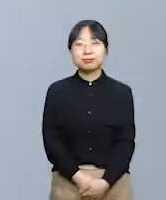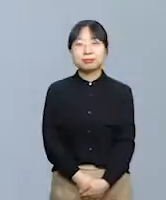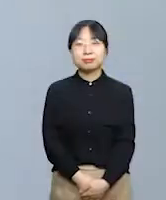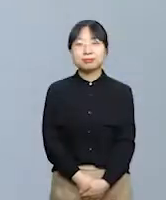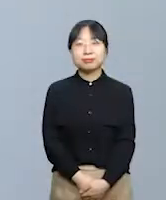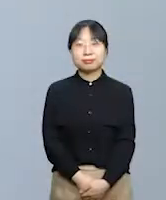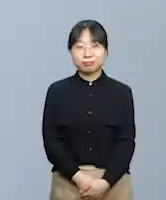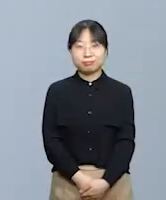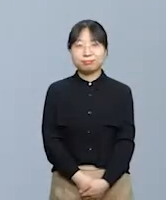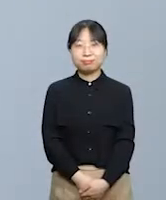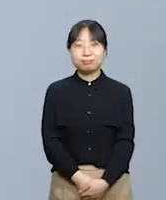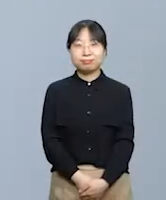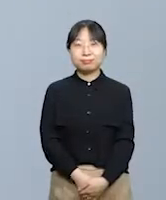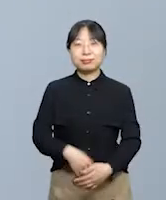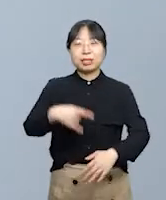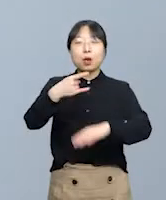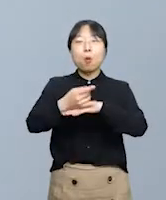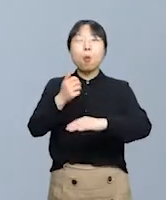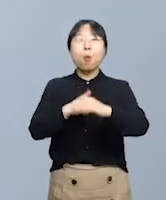네, 제가